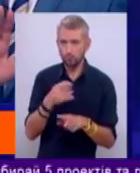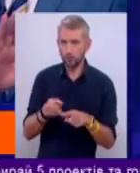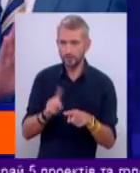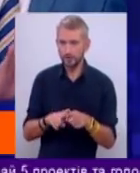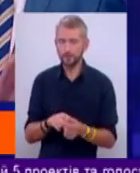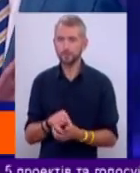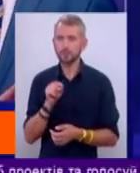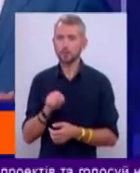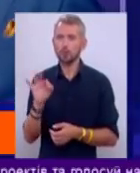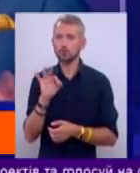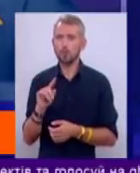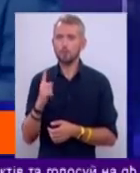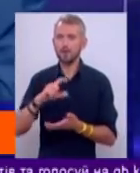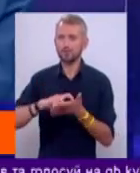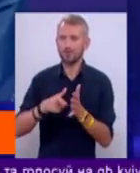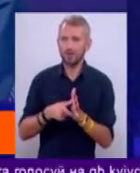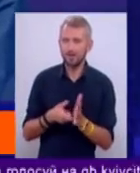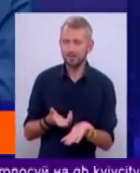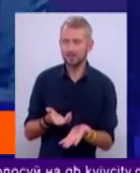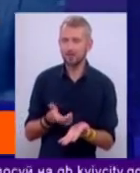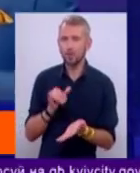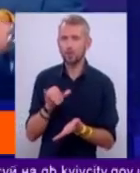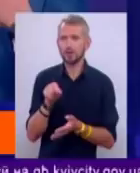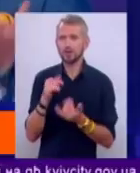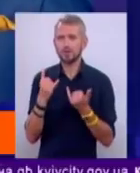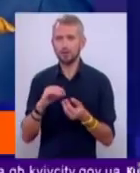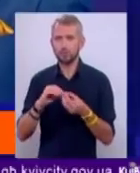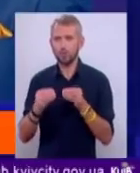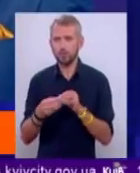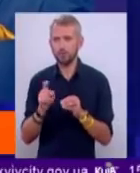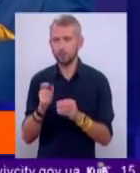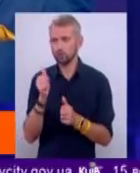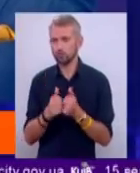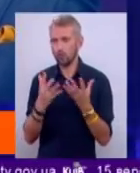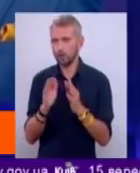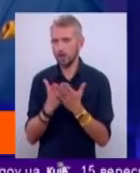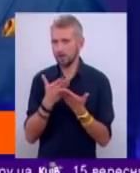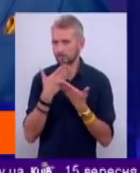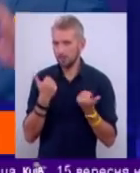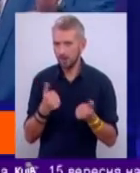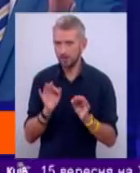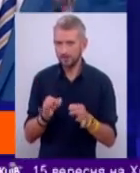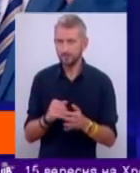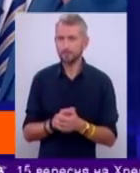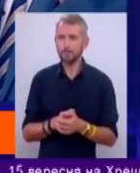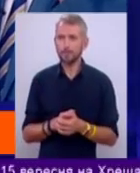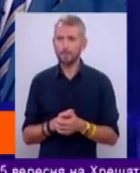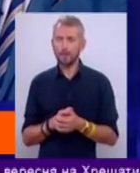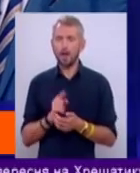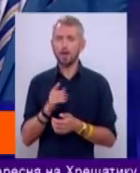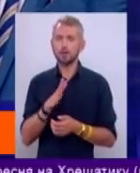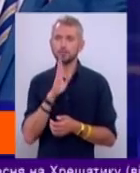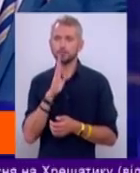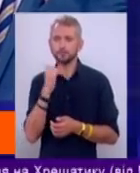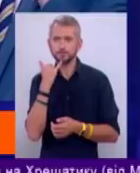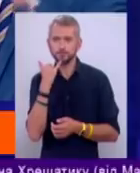тут щодо першачків, у них зараз проблем зі щоденниками немає. Але, ну, ось наша